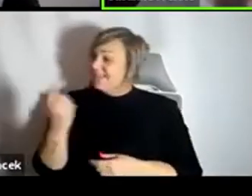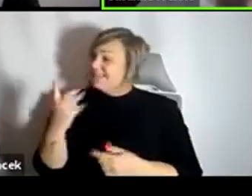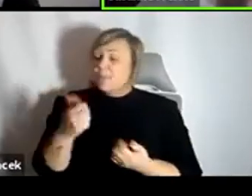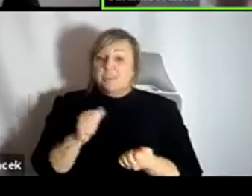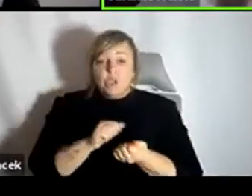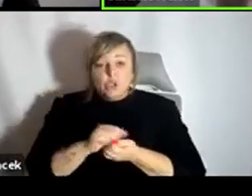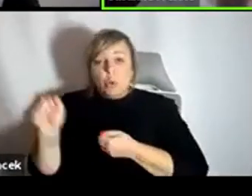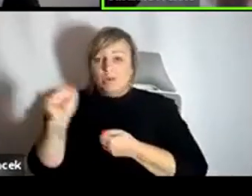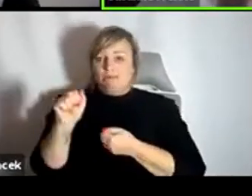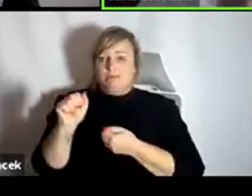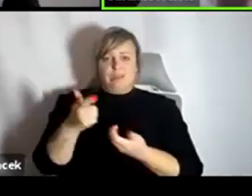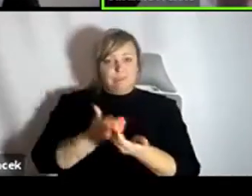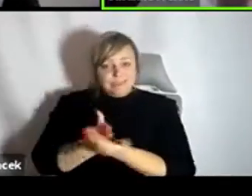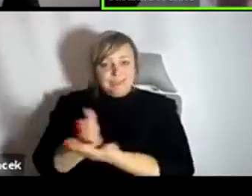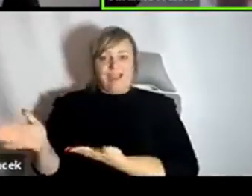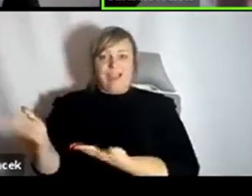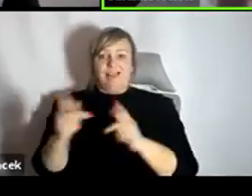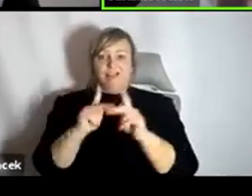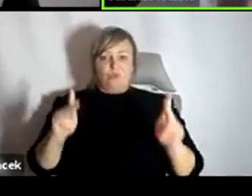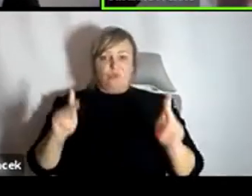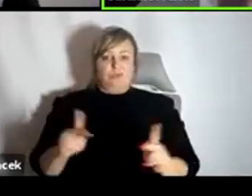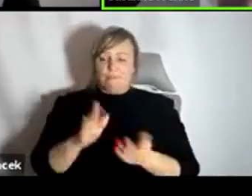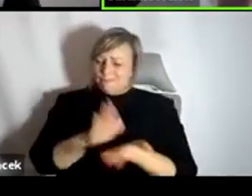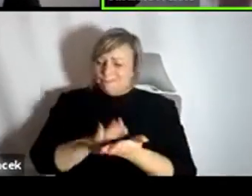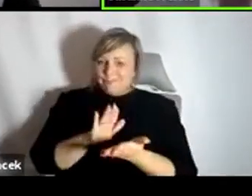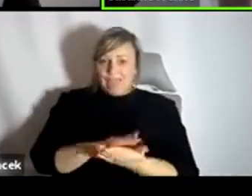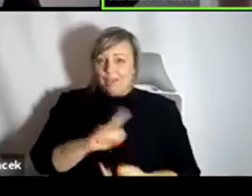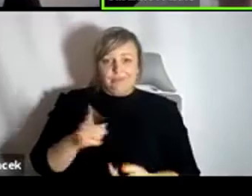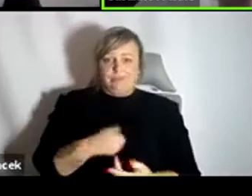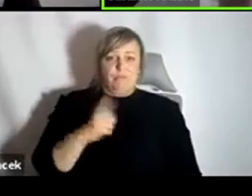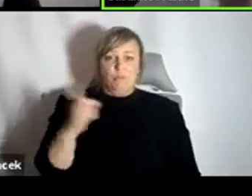ihre Nachhaltigkeitskonzepte über Bord schmeißen.